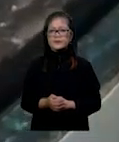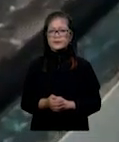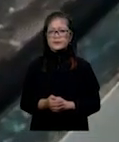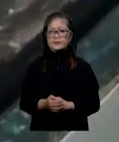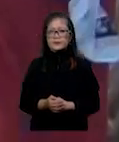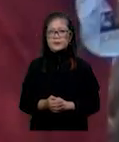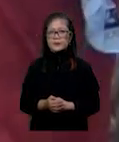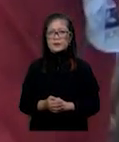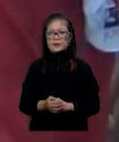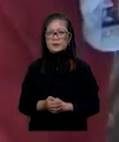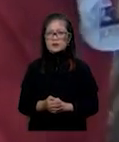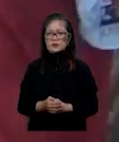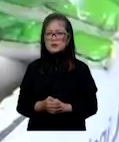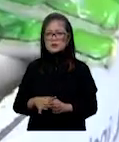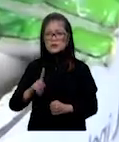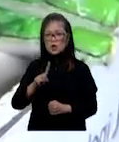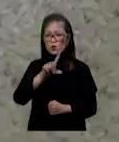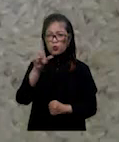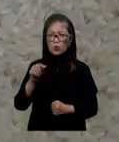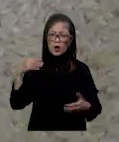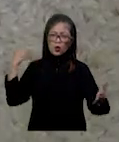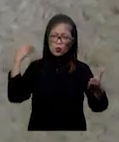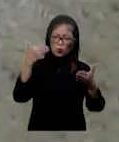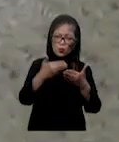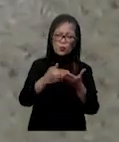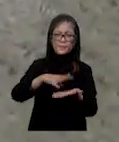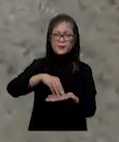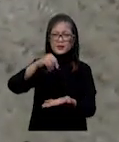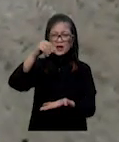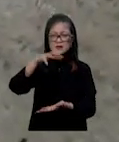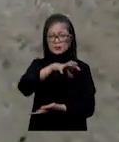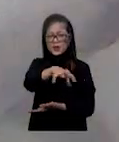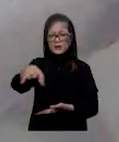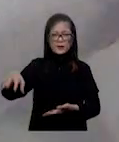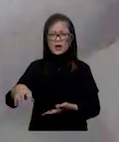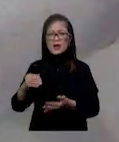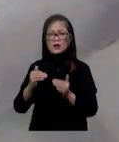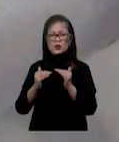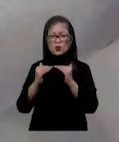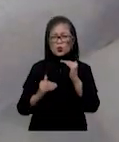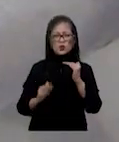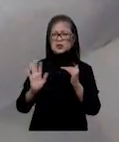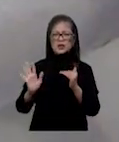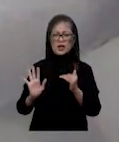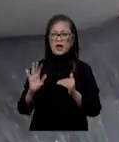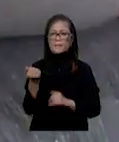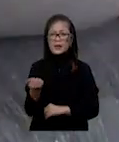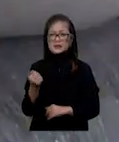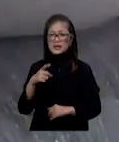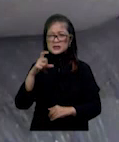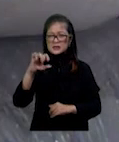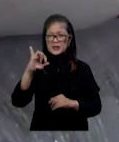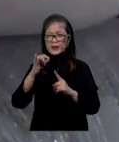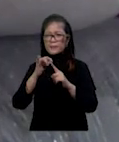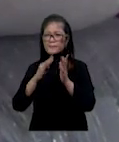Sudah sekitar sebulan lebih, harga beras di sejumlah wilayah tak kunjung turun. Di Pasar Cimahi, Jawa Barat, kenaikan harga terjadi